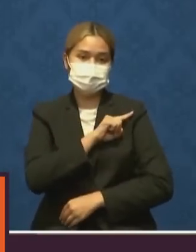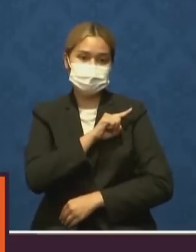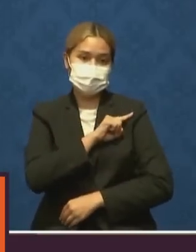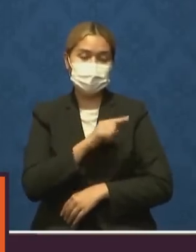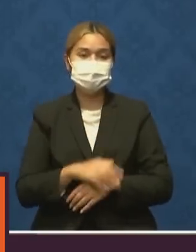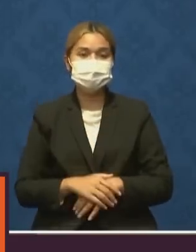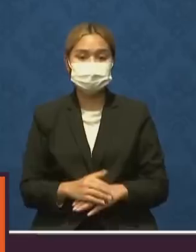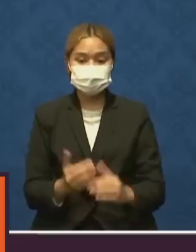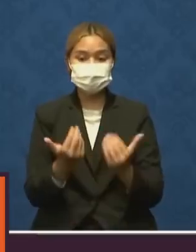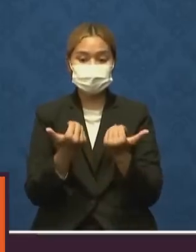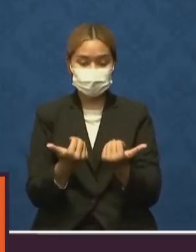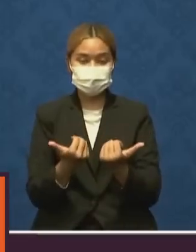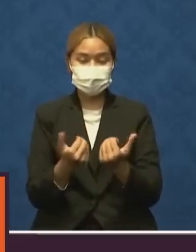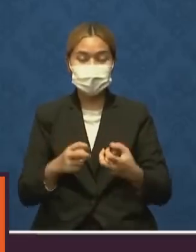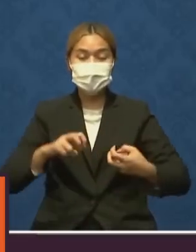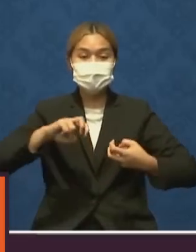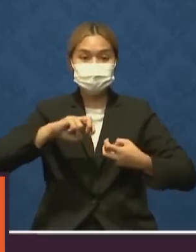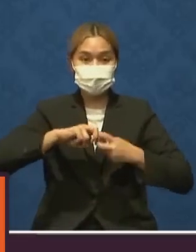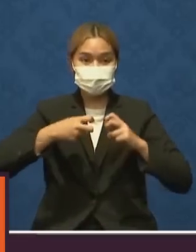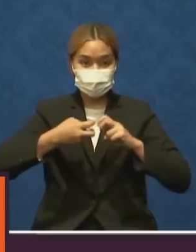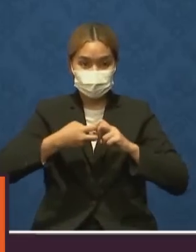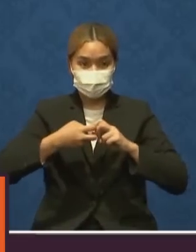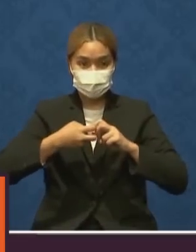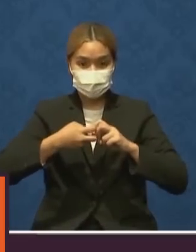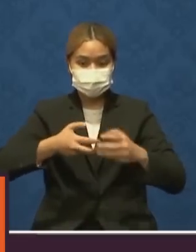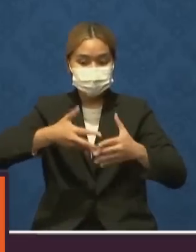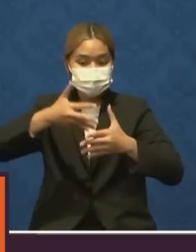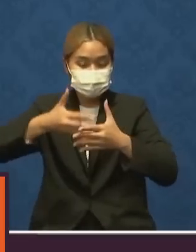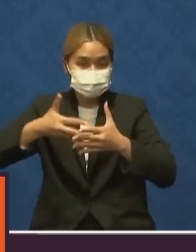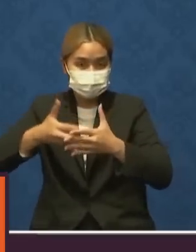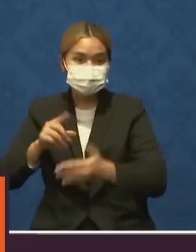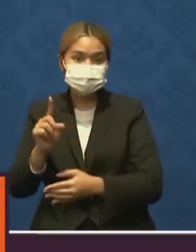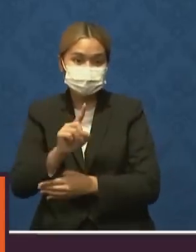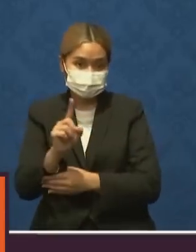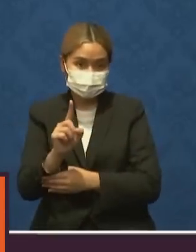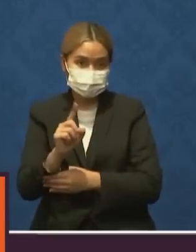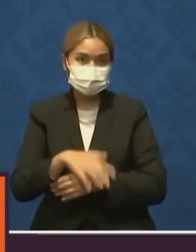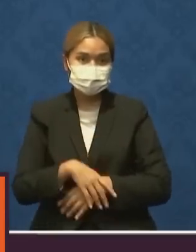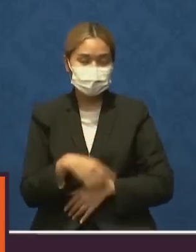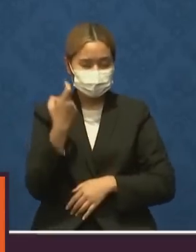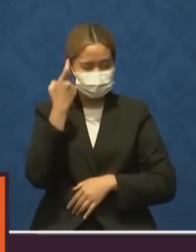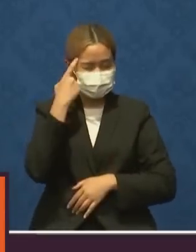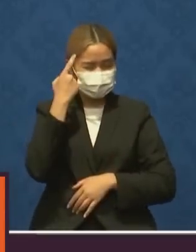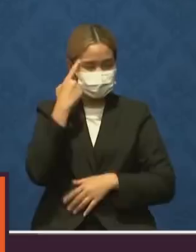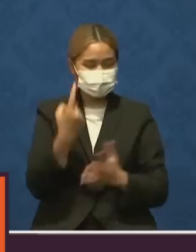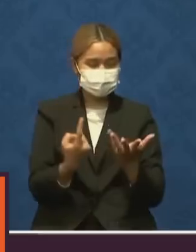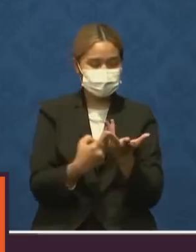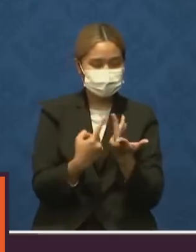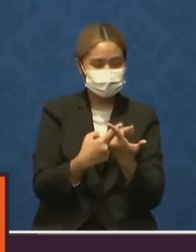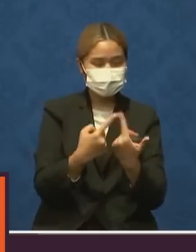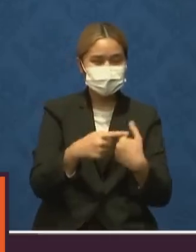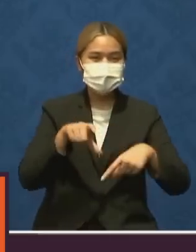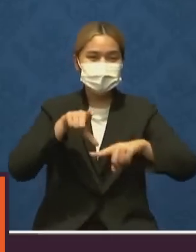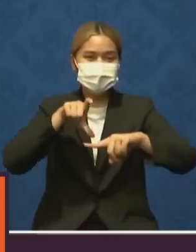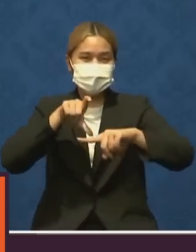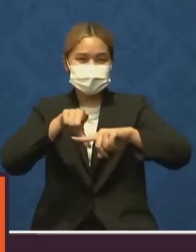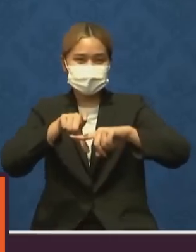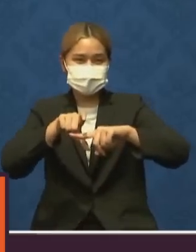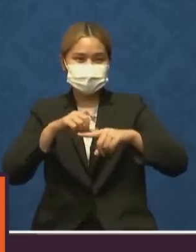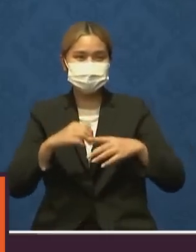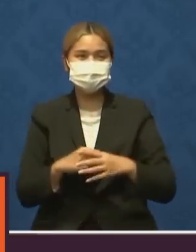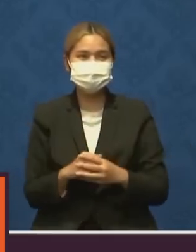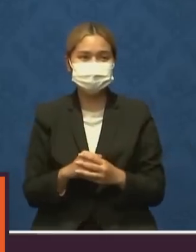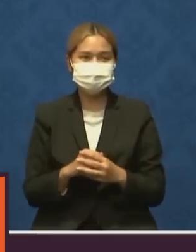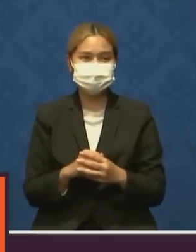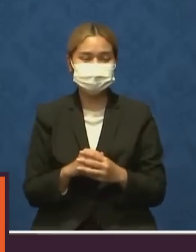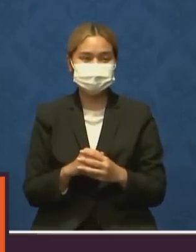ากการเออกลุทนครั้งนี้ ถาอมหารดจำนวหนวยไฟ้าที่เราใช้ไปตลอดทงปีจะ